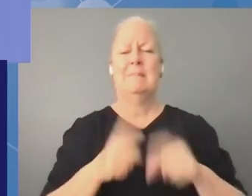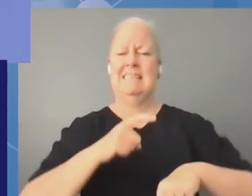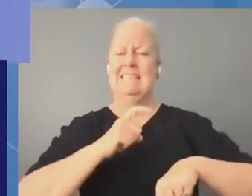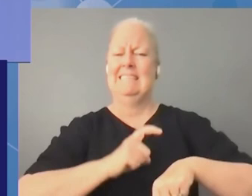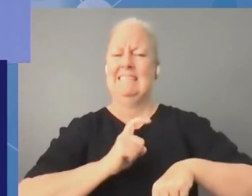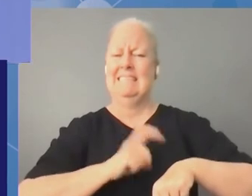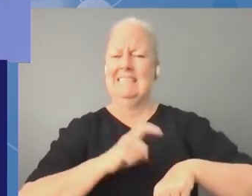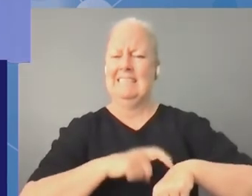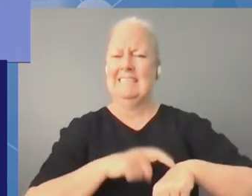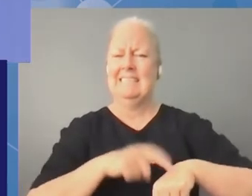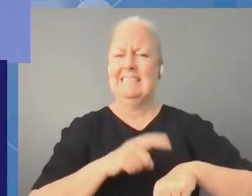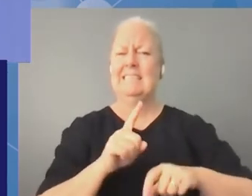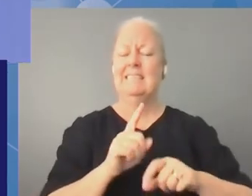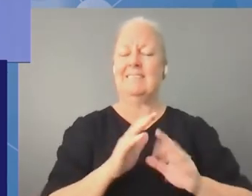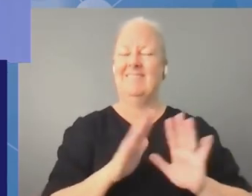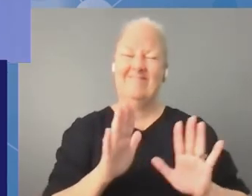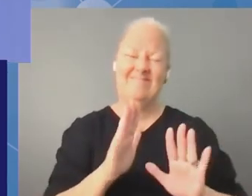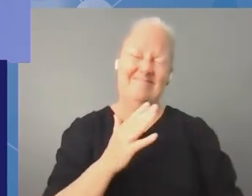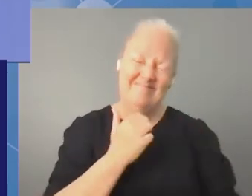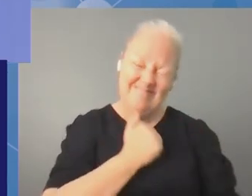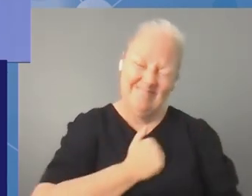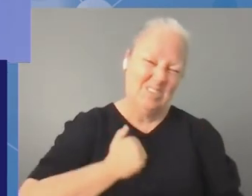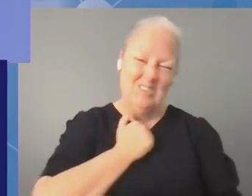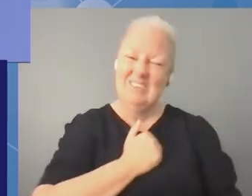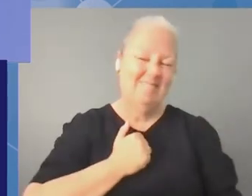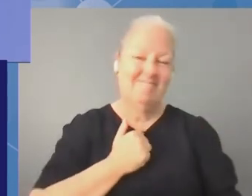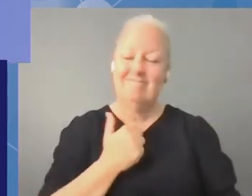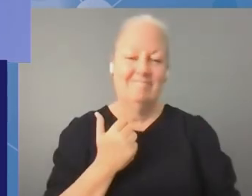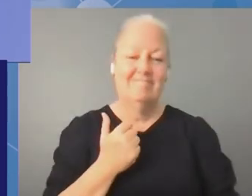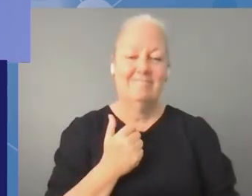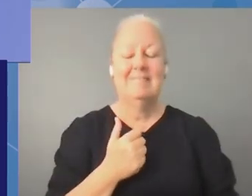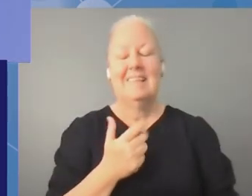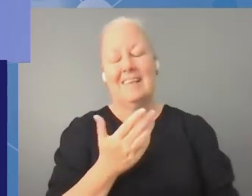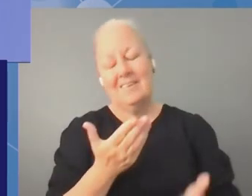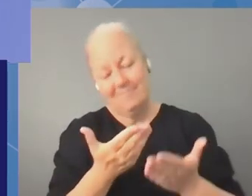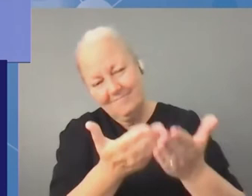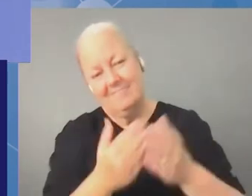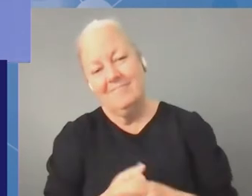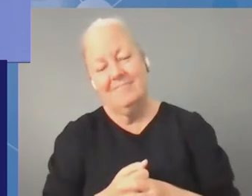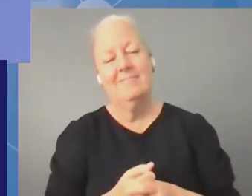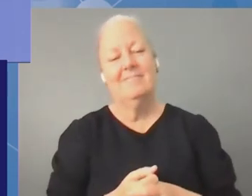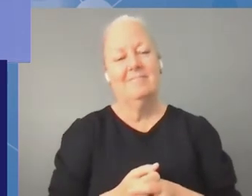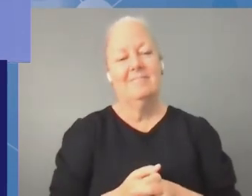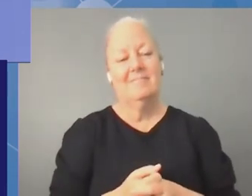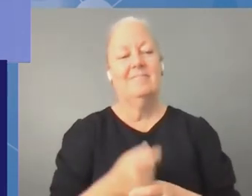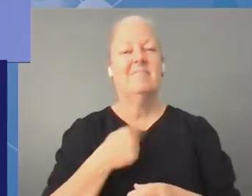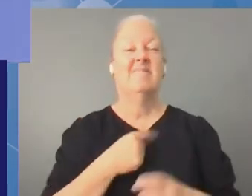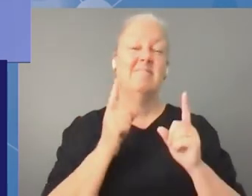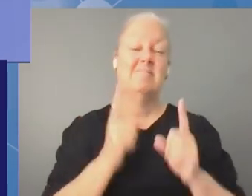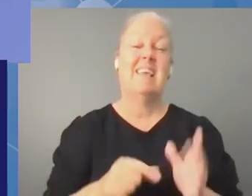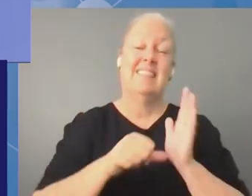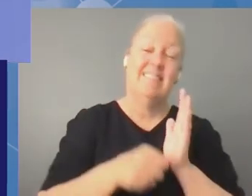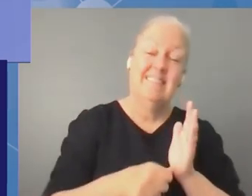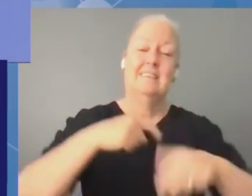好，非常遗憾的吧，因为没有时间的吧，不能再申请发言的吧。当然现在前面已经发言